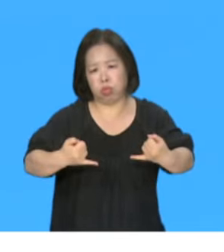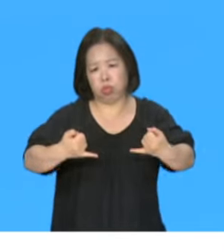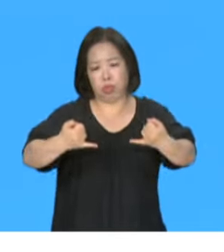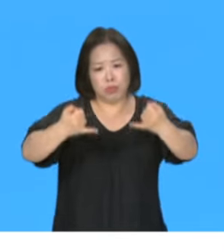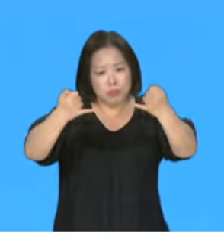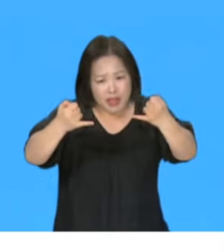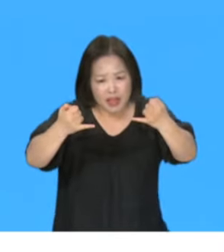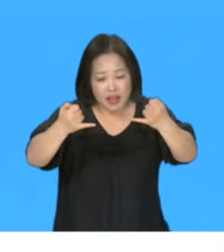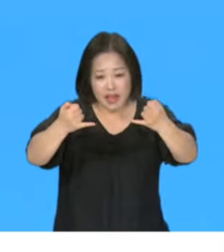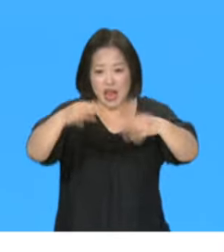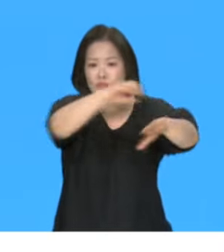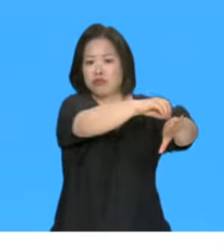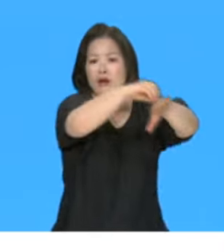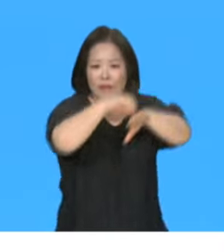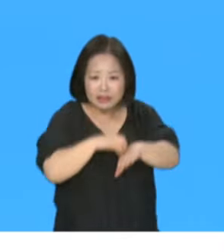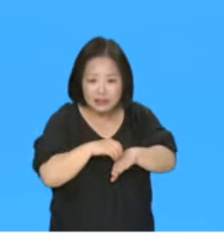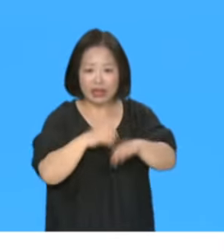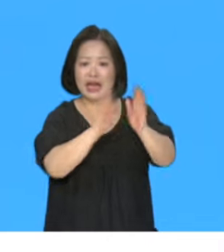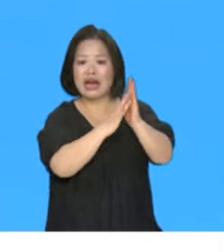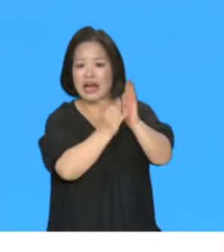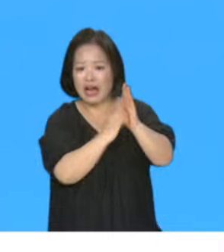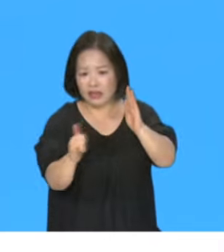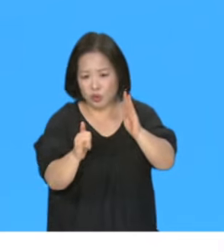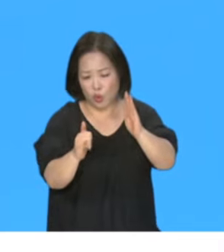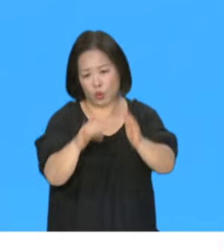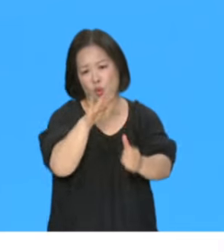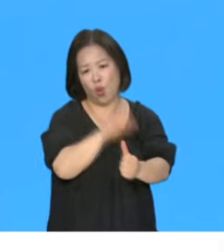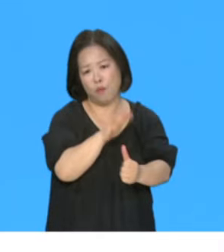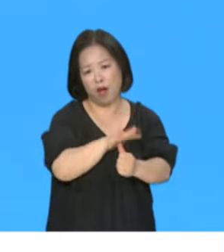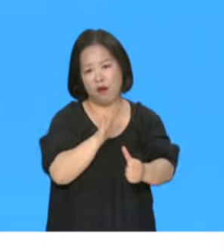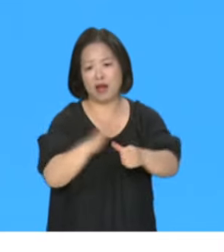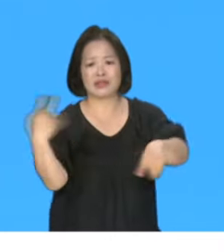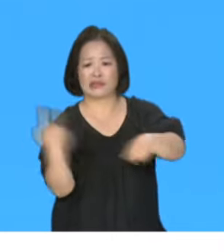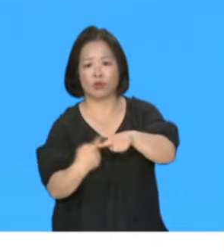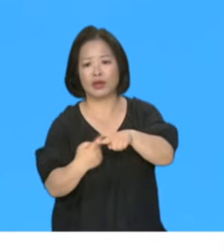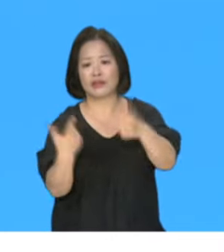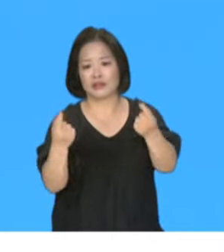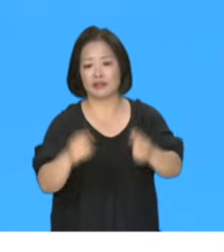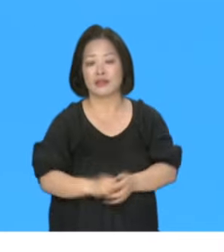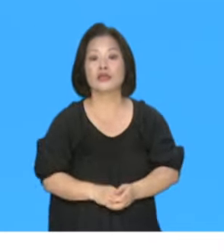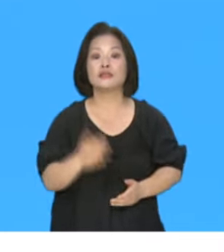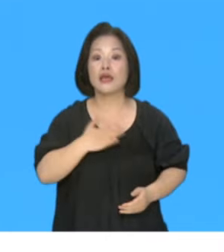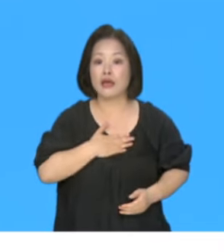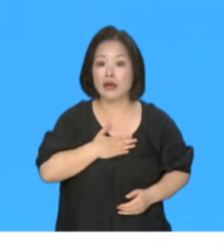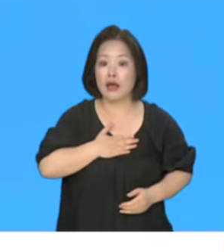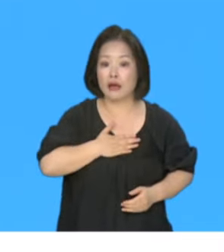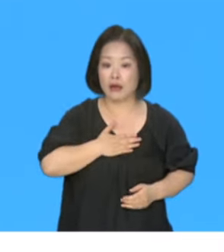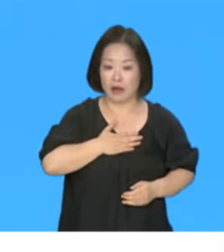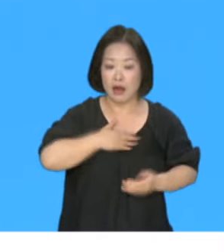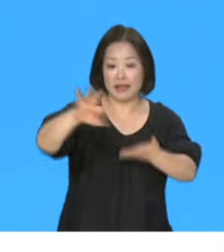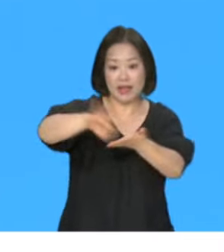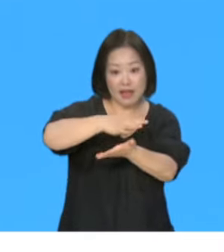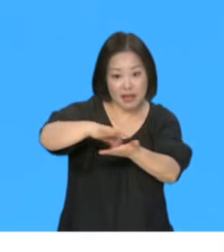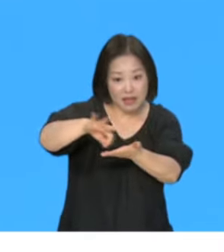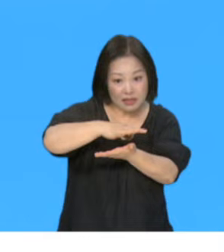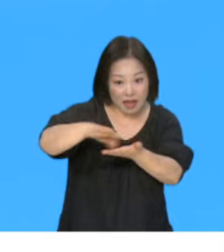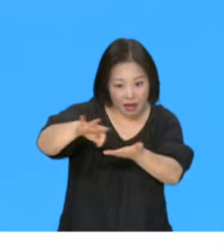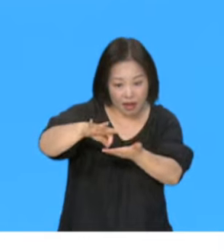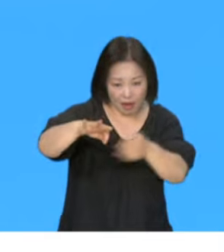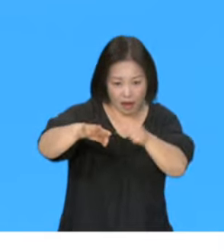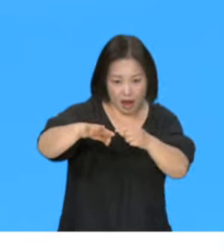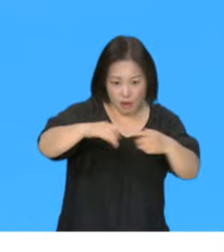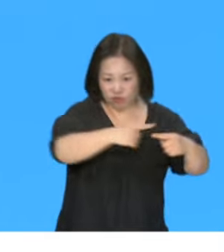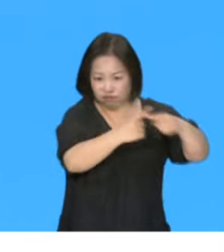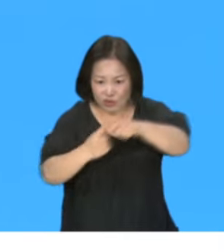가장과 같이 답답한 심정이 들 때가 있습니다. 제가 강조하는 건전 재정이